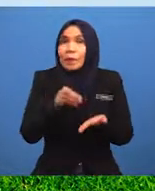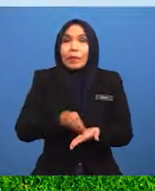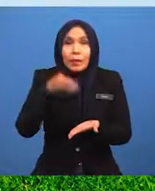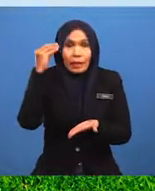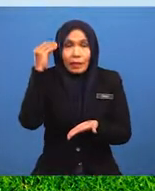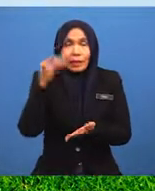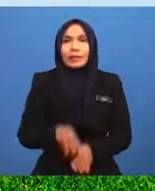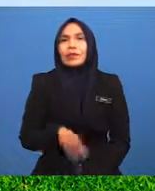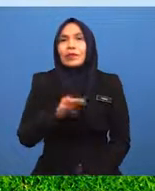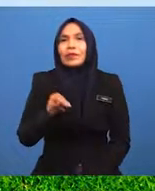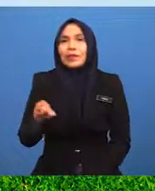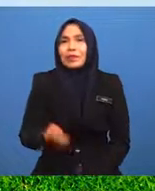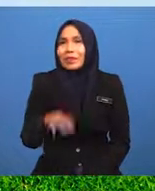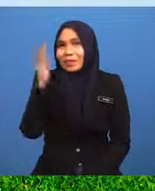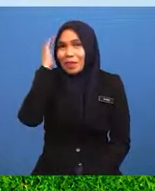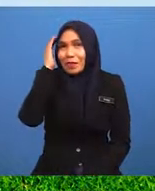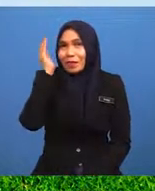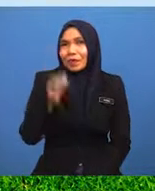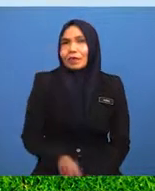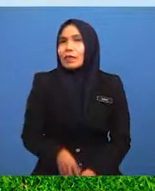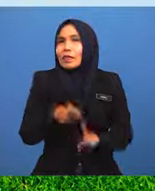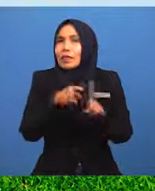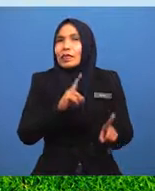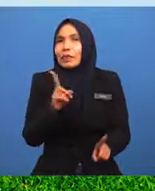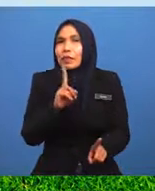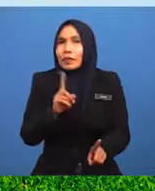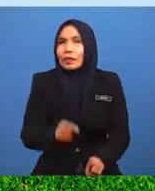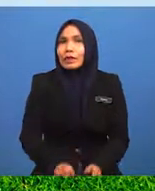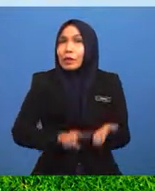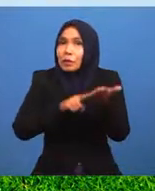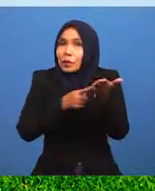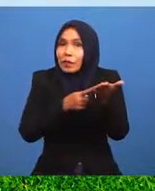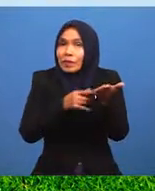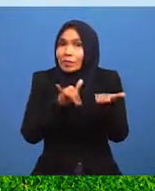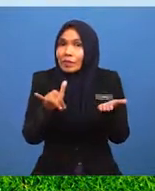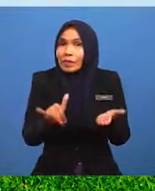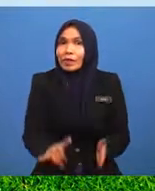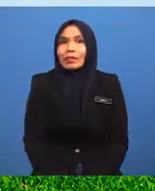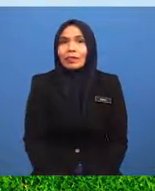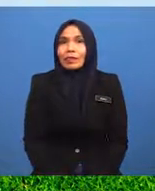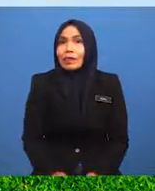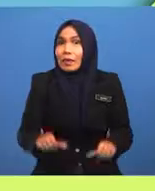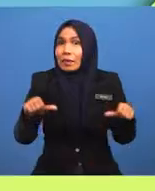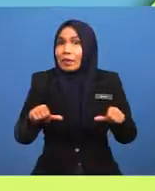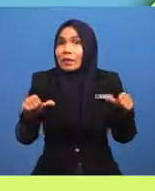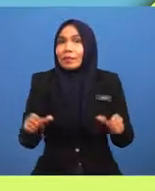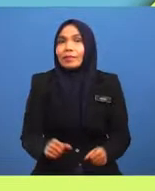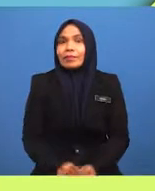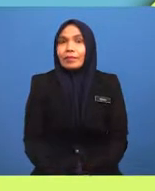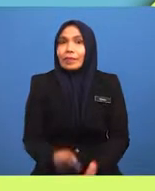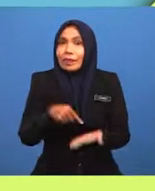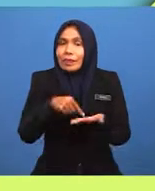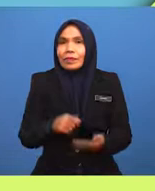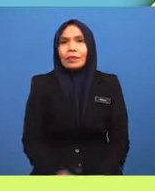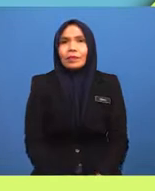pembelajaran, murid-murid tahu tak dari mana bermulanya amalan hemat tinggi?